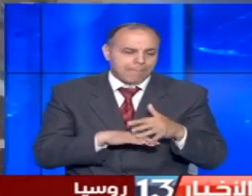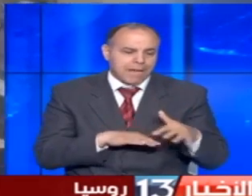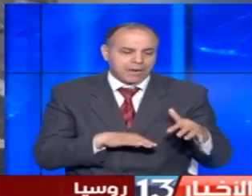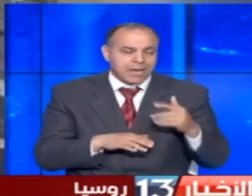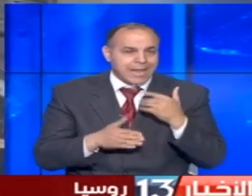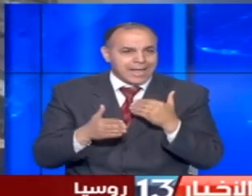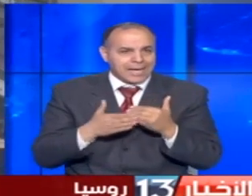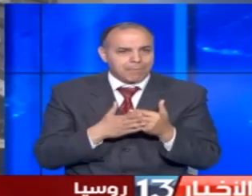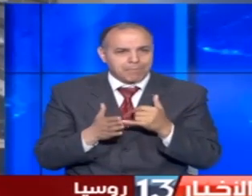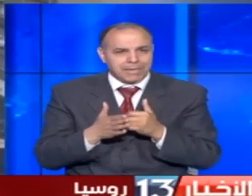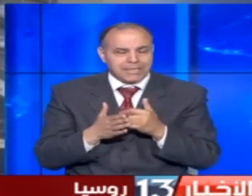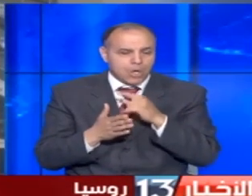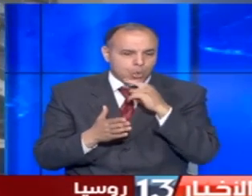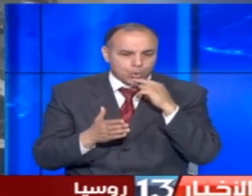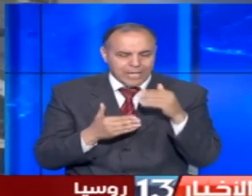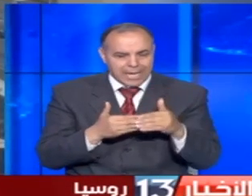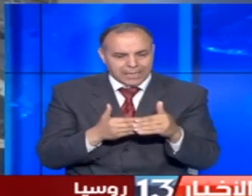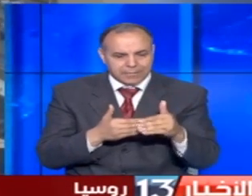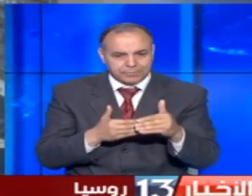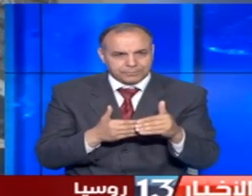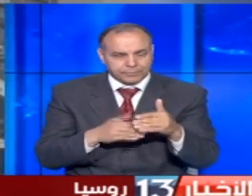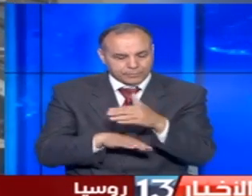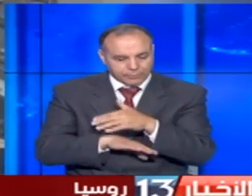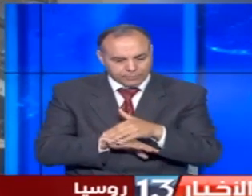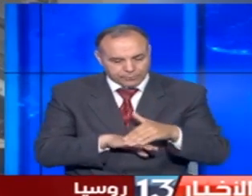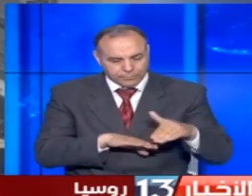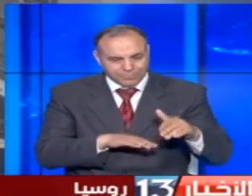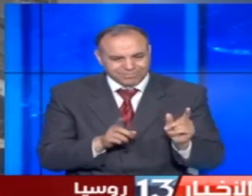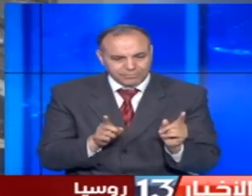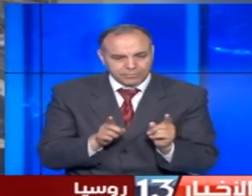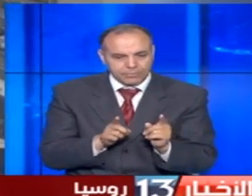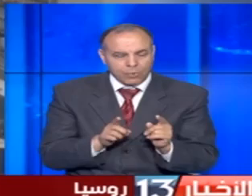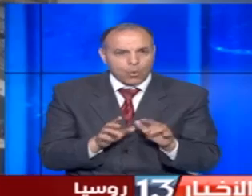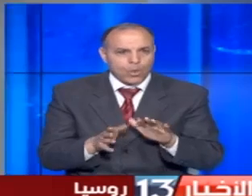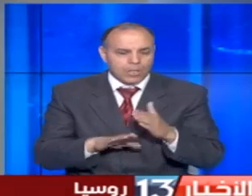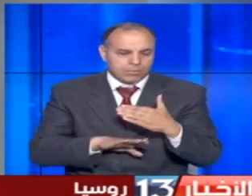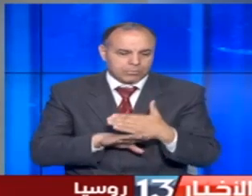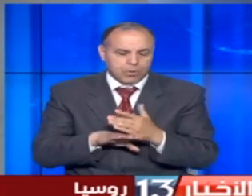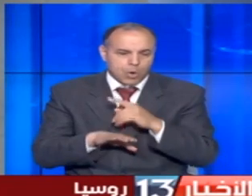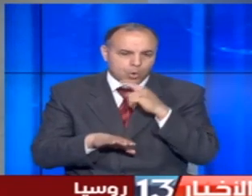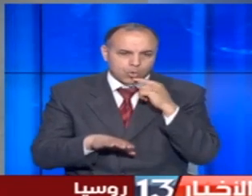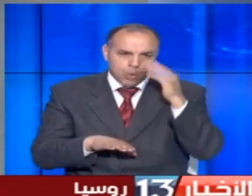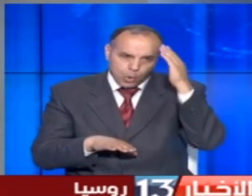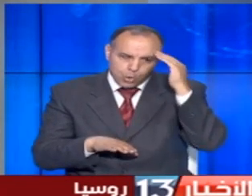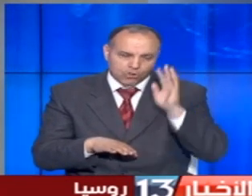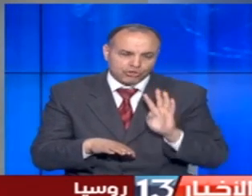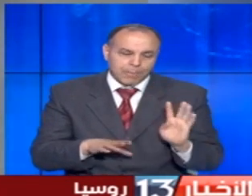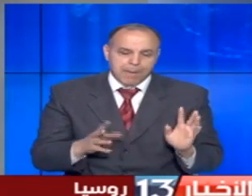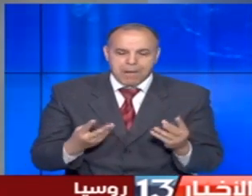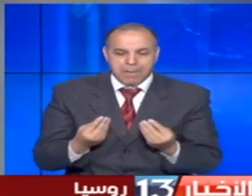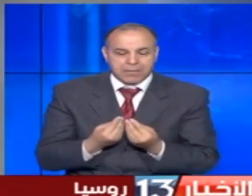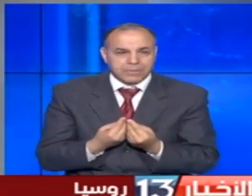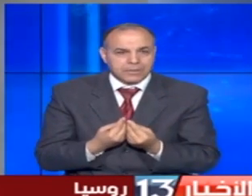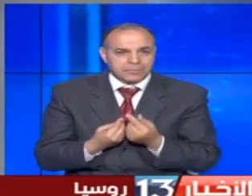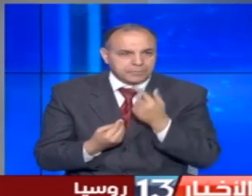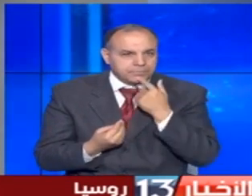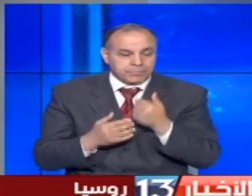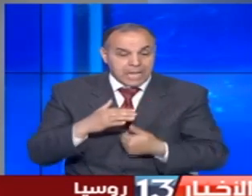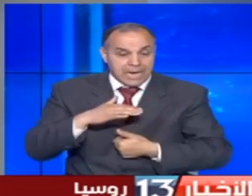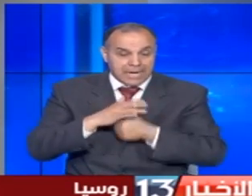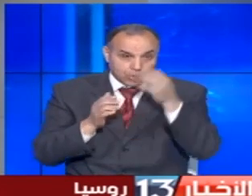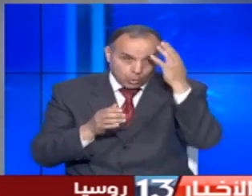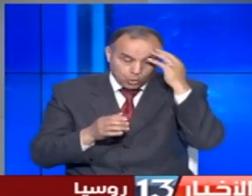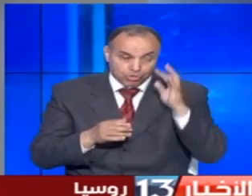اقرب مدينه روسيه كبيره للشريط الحدودي الضيق الذي تتقاسمه روسيا وكوريا الشماليه وصل الزعيم